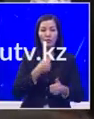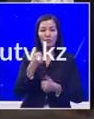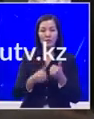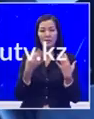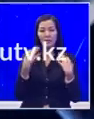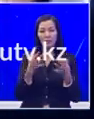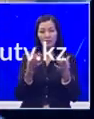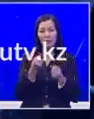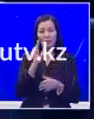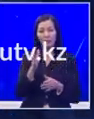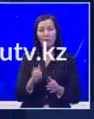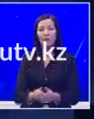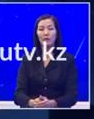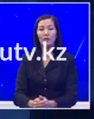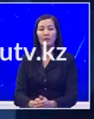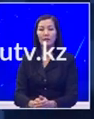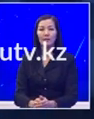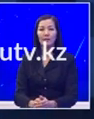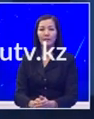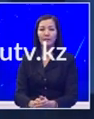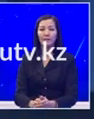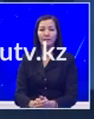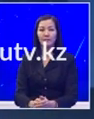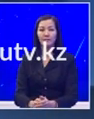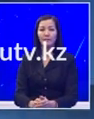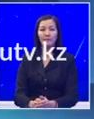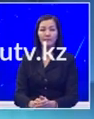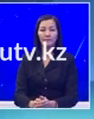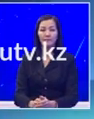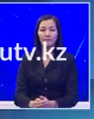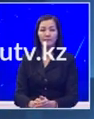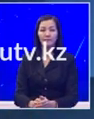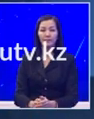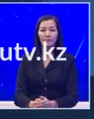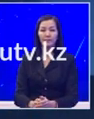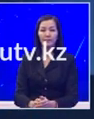жолдамалады. Құрманжан Қасымжанұлы, Аманжол Жомартұлы, Жетісу арнасы.